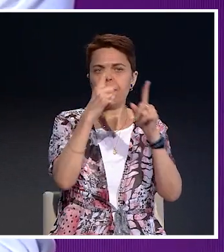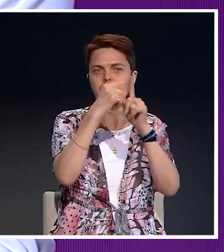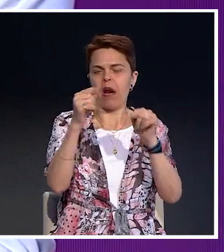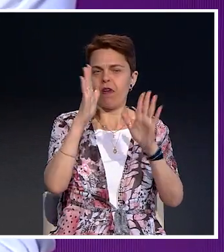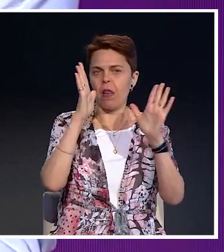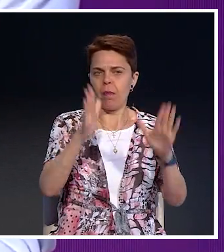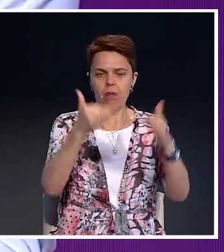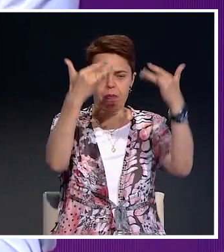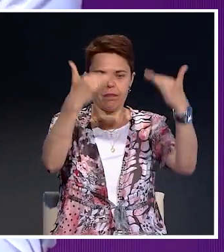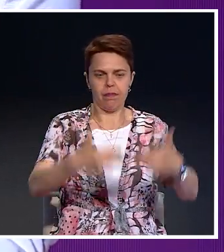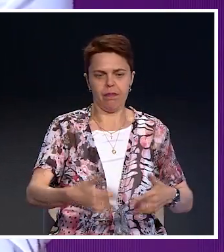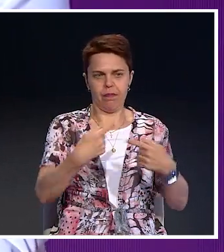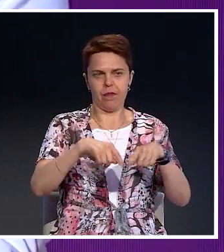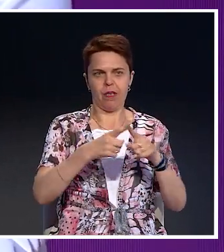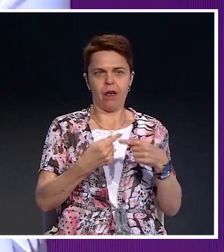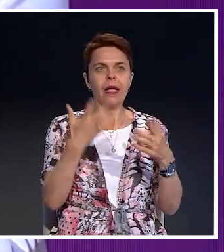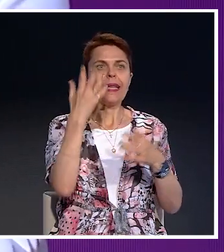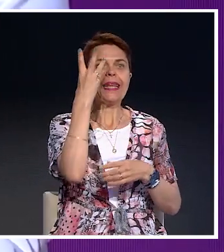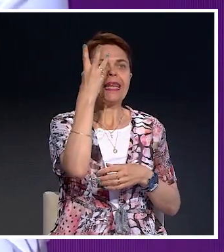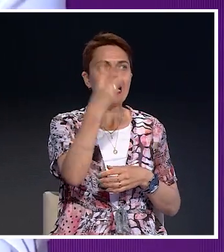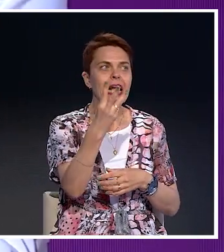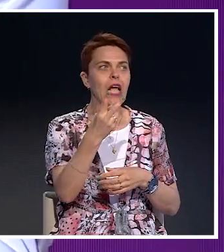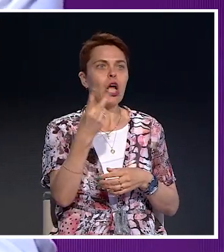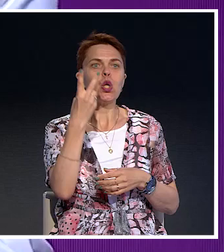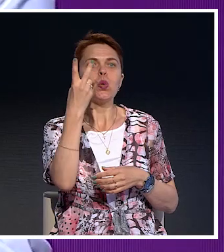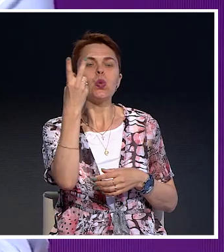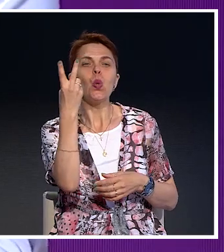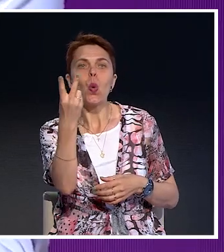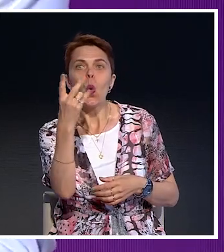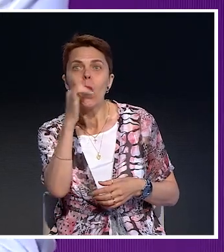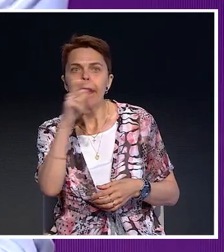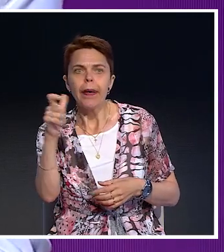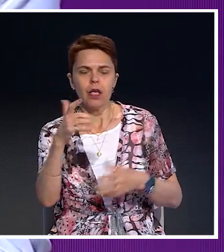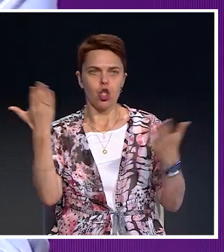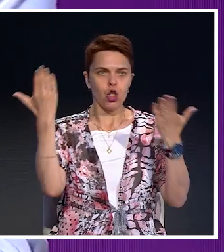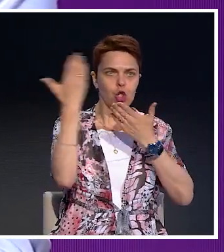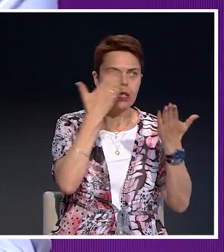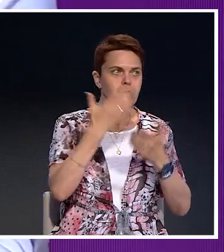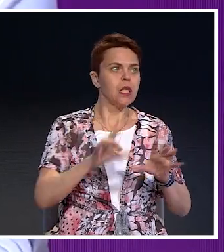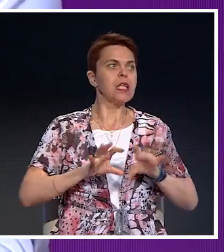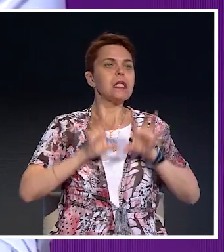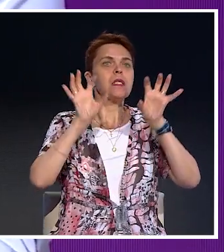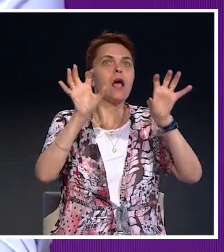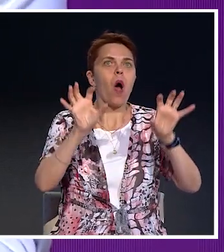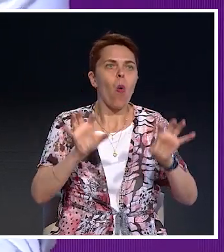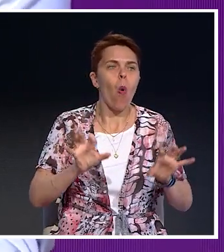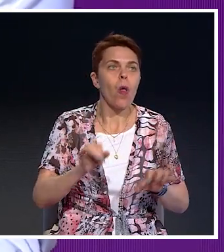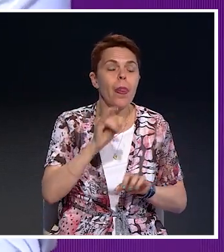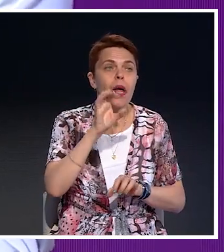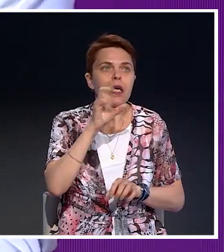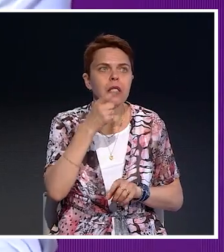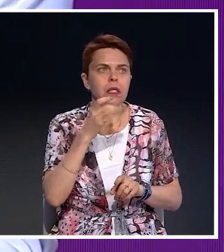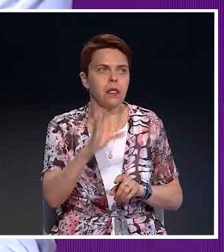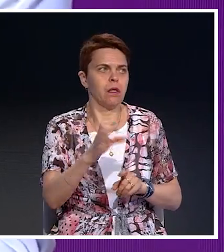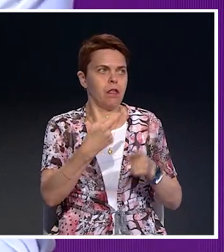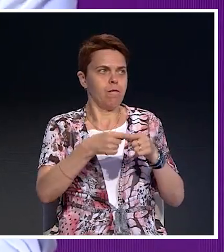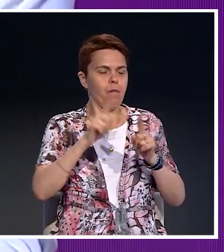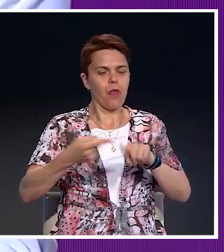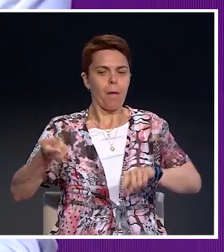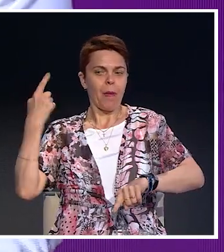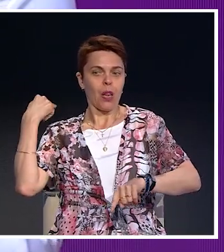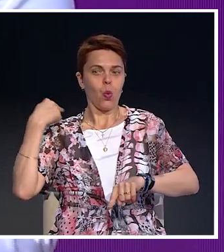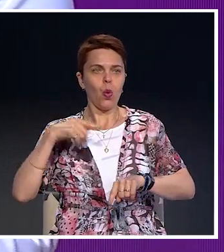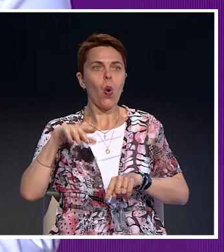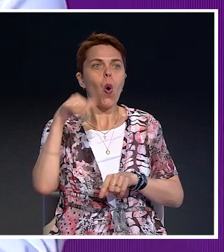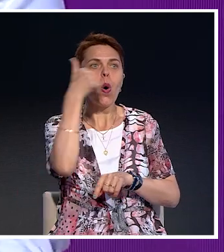будуть організовуватись вибори. Ми мали три других читання за кодекс, не за закон, за кодекс протягом року, з липня минулого року